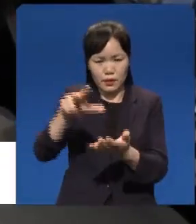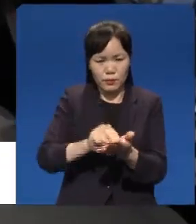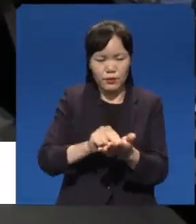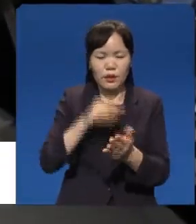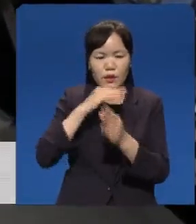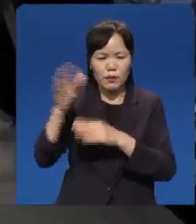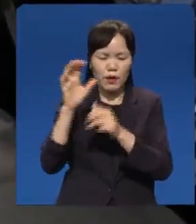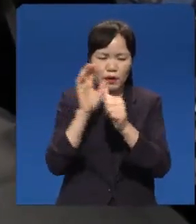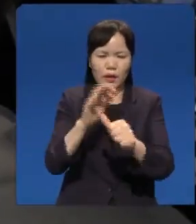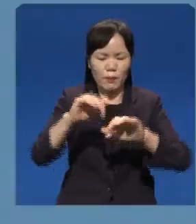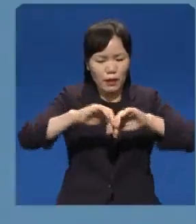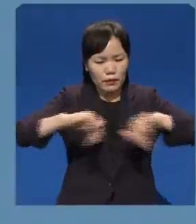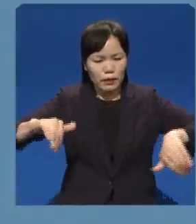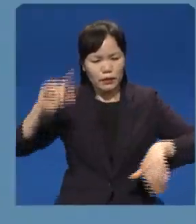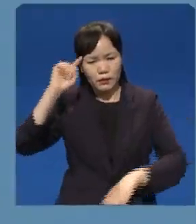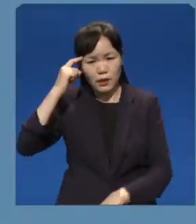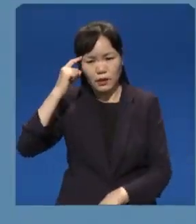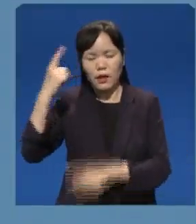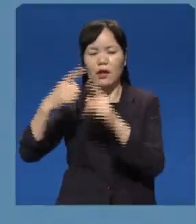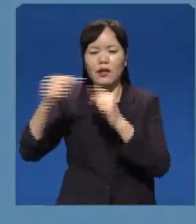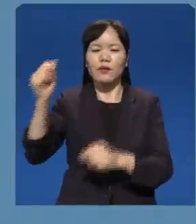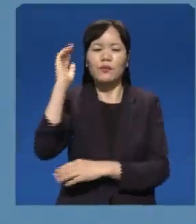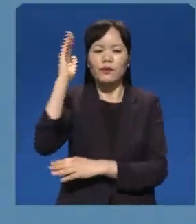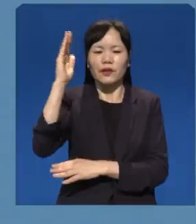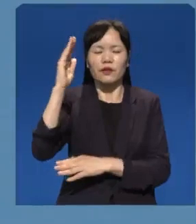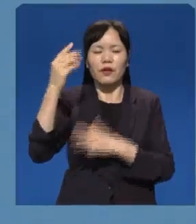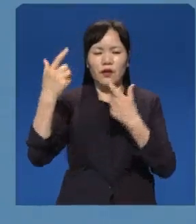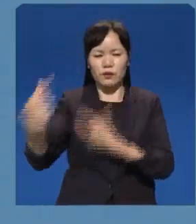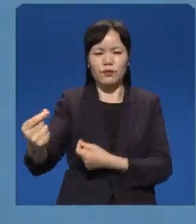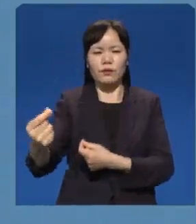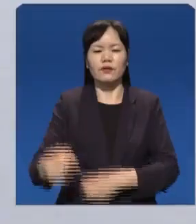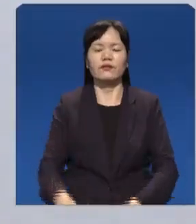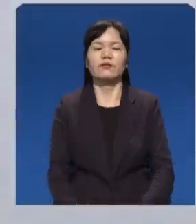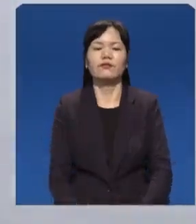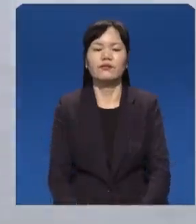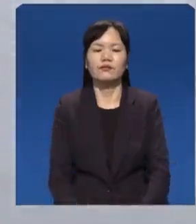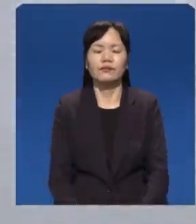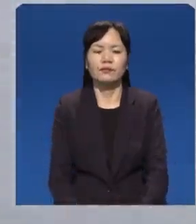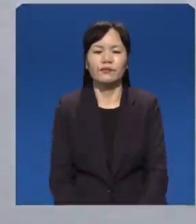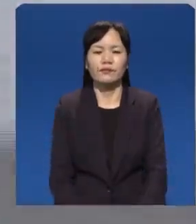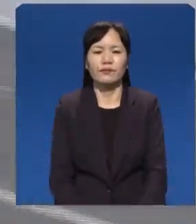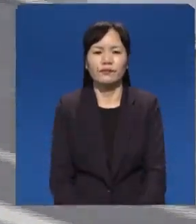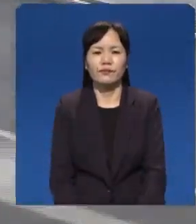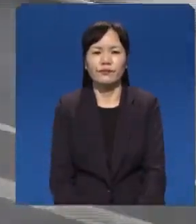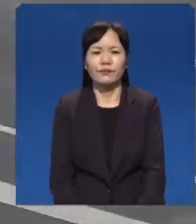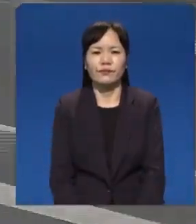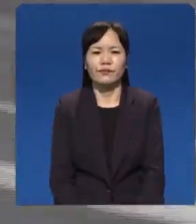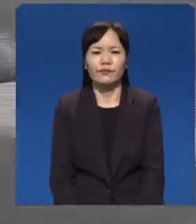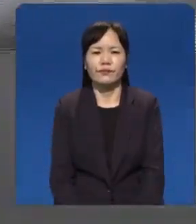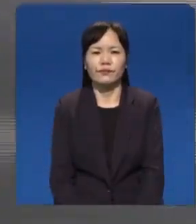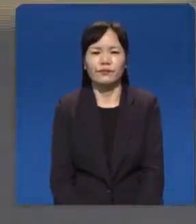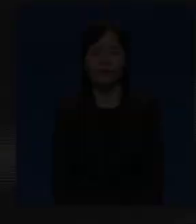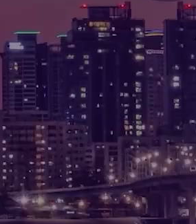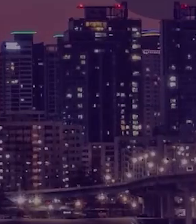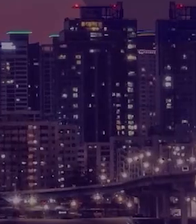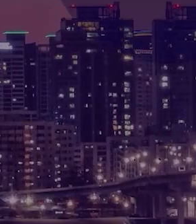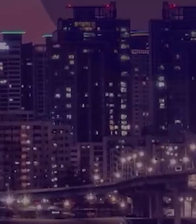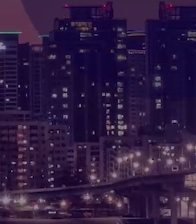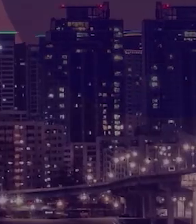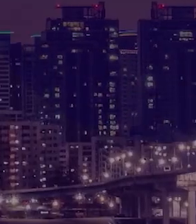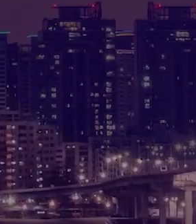압박은 별개라는 인식은 일본의 주장과도 일맥상통합니다. OBS 뉴스 갈태웅입니다.